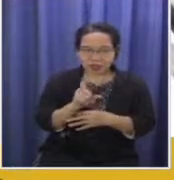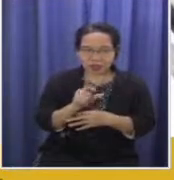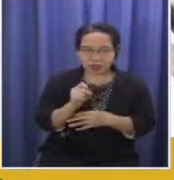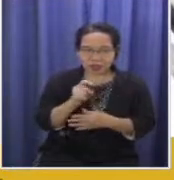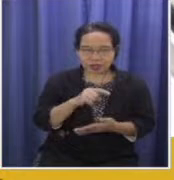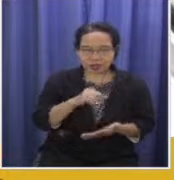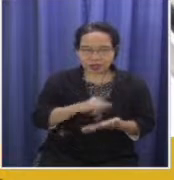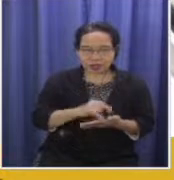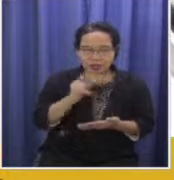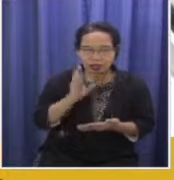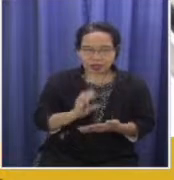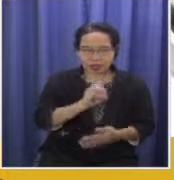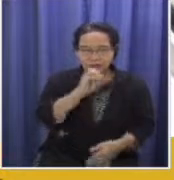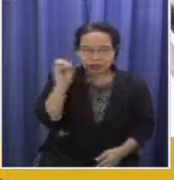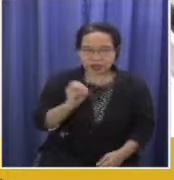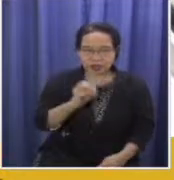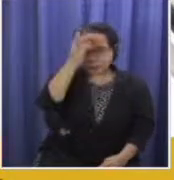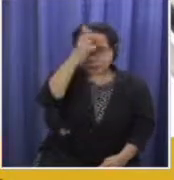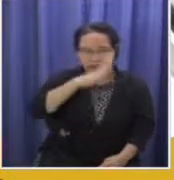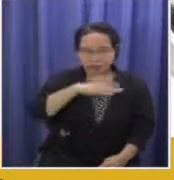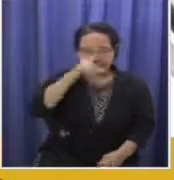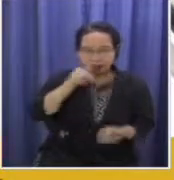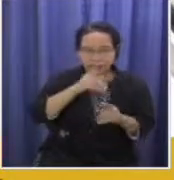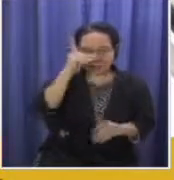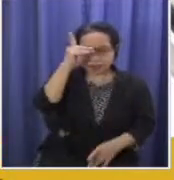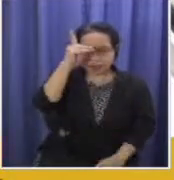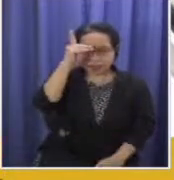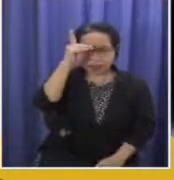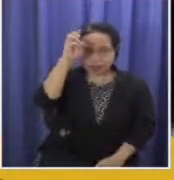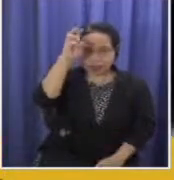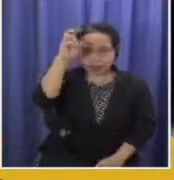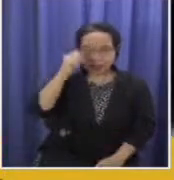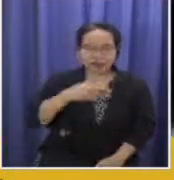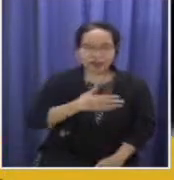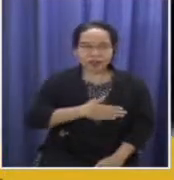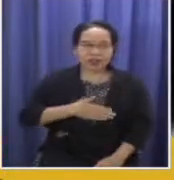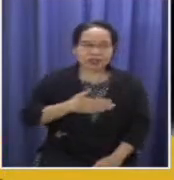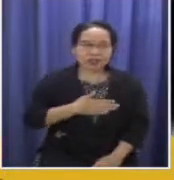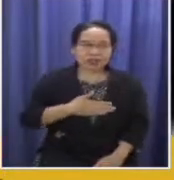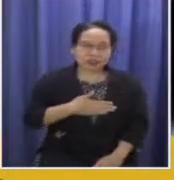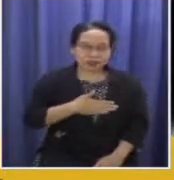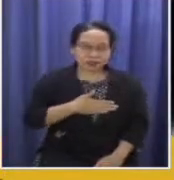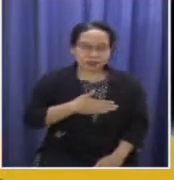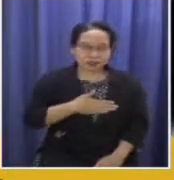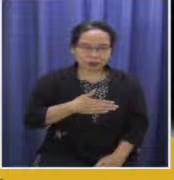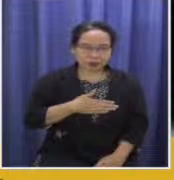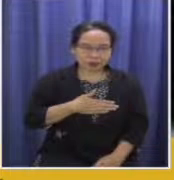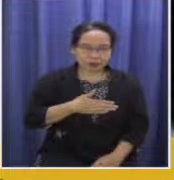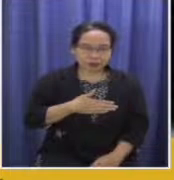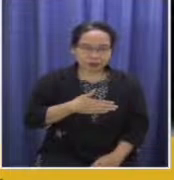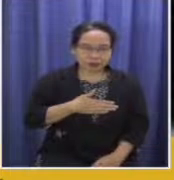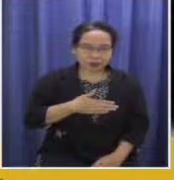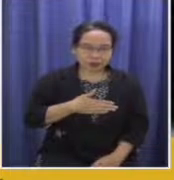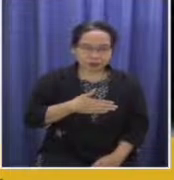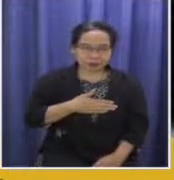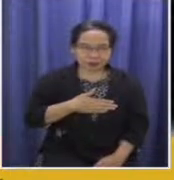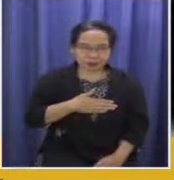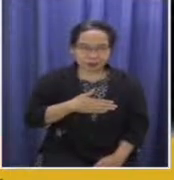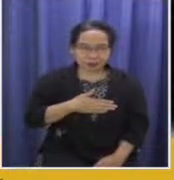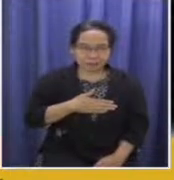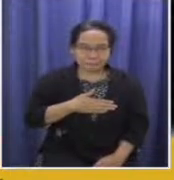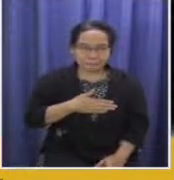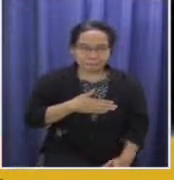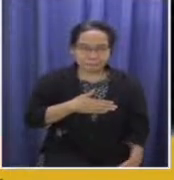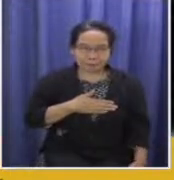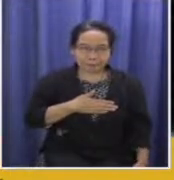is 100% man. Brother Diwas, por favor. त्यसै गरी हामीले ग्रीक इंटरलिनियरमा हेर्ने